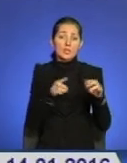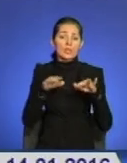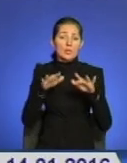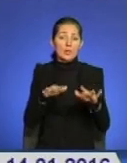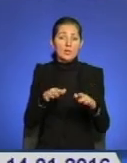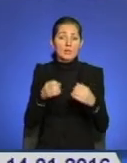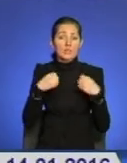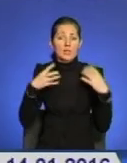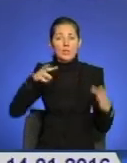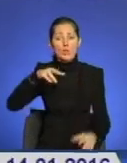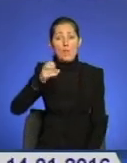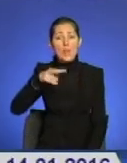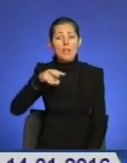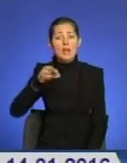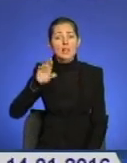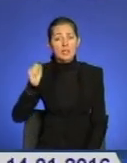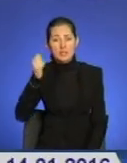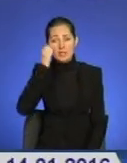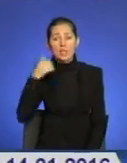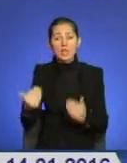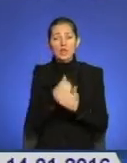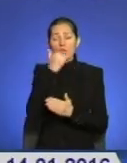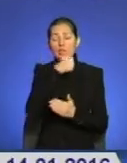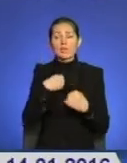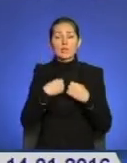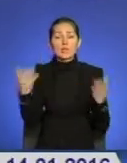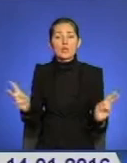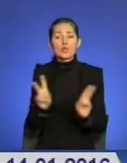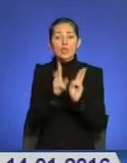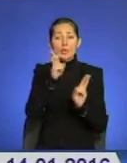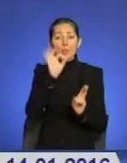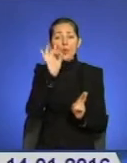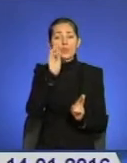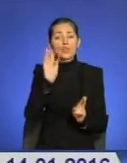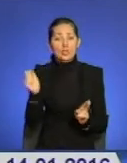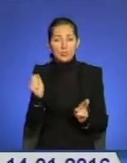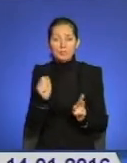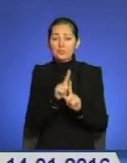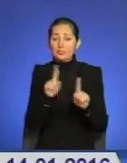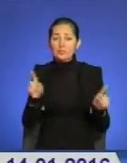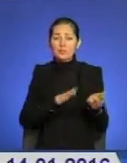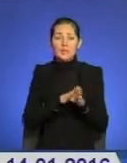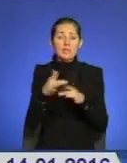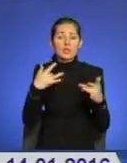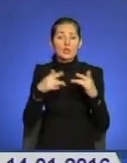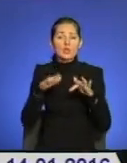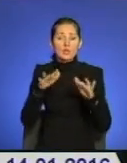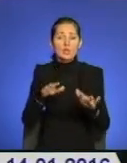Свято Мелані, Старий Новий рік яскраво зустрічають на Борщівщині. Особливо насичені театралізовані дійства в Усті і